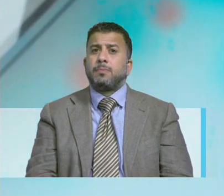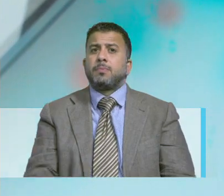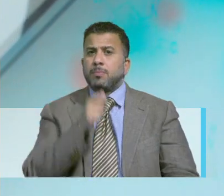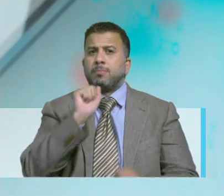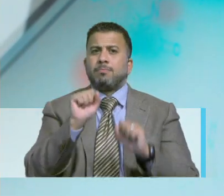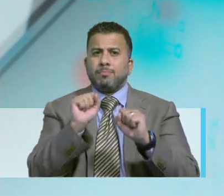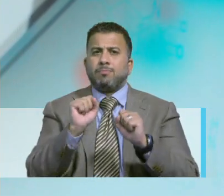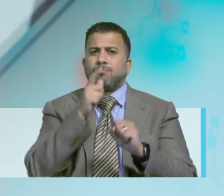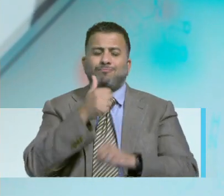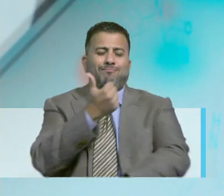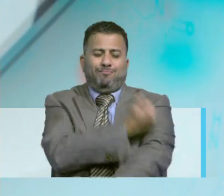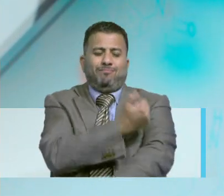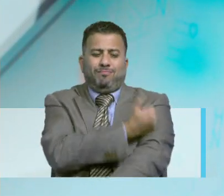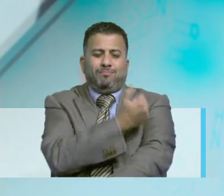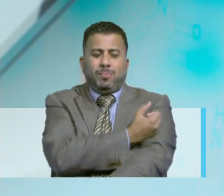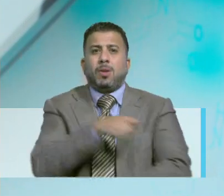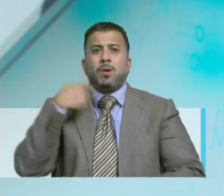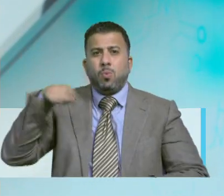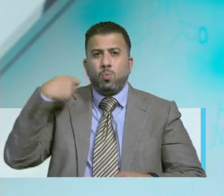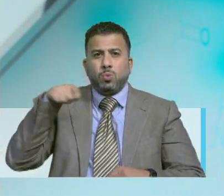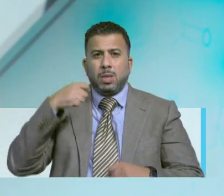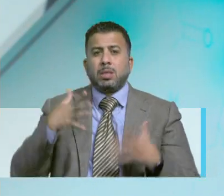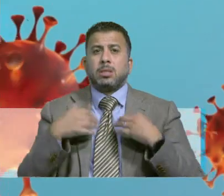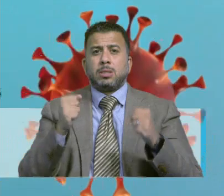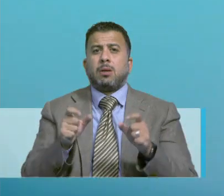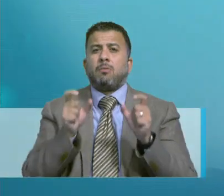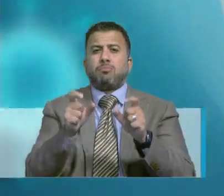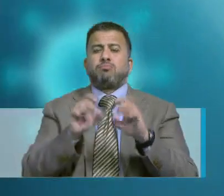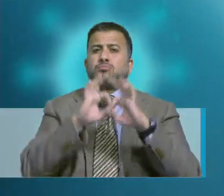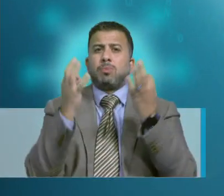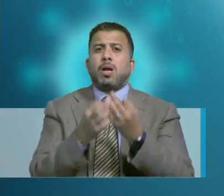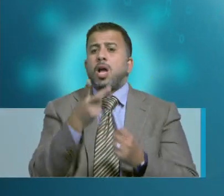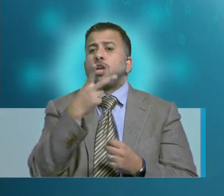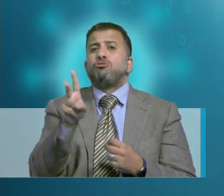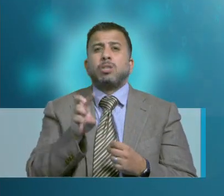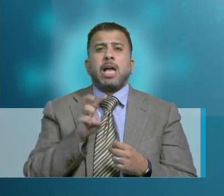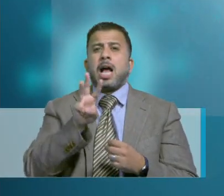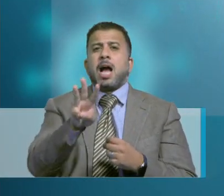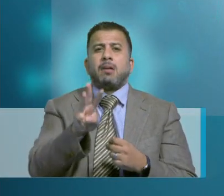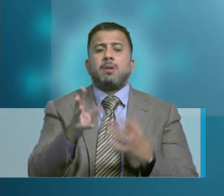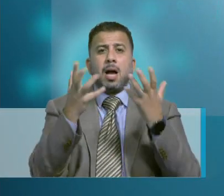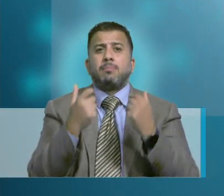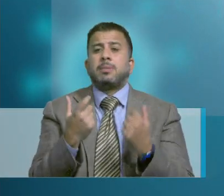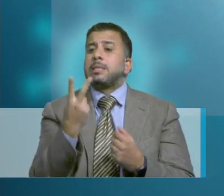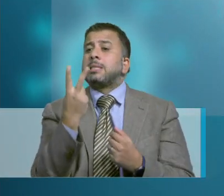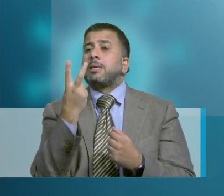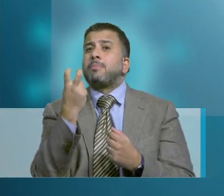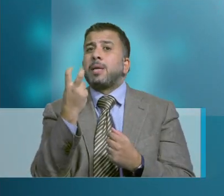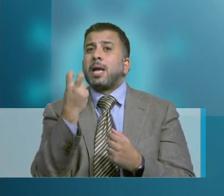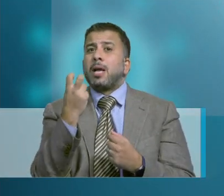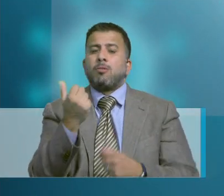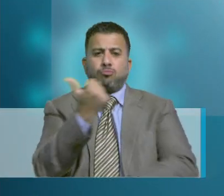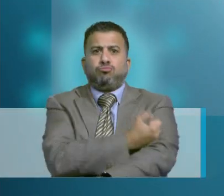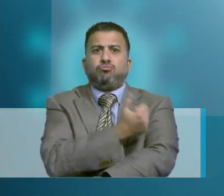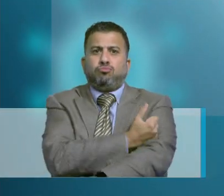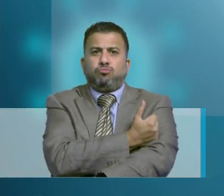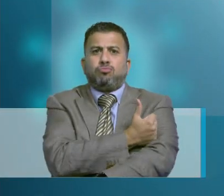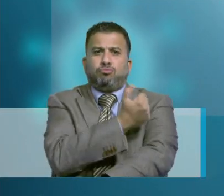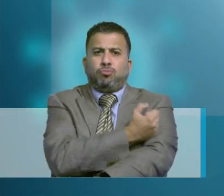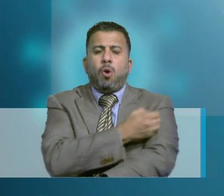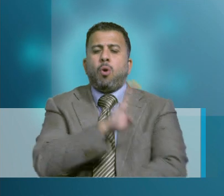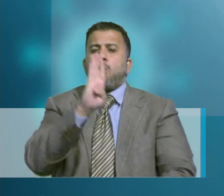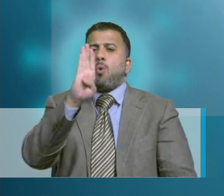وعلى صعيد اللقاحات، أعلنت وزارة الصحة ووقاية المجتمع عن تقديم 20,070 جرعة جديدة من لقاح